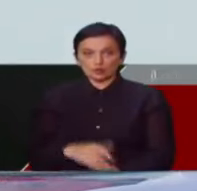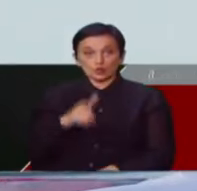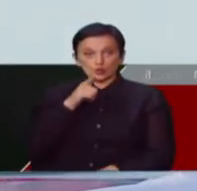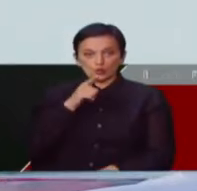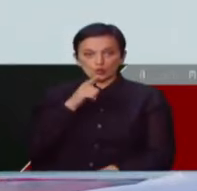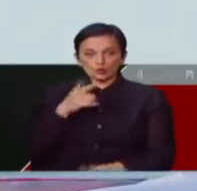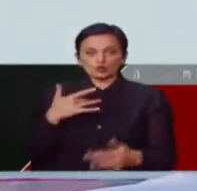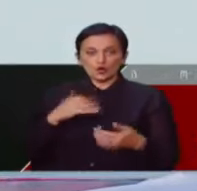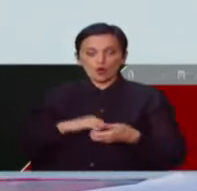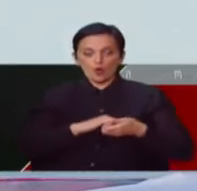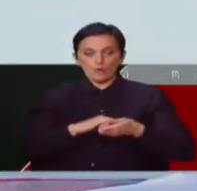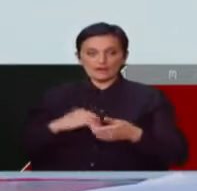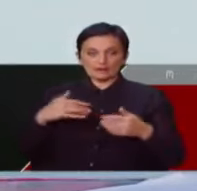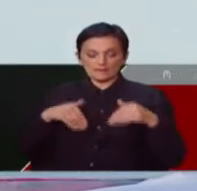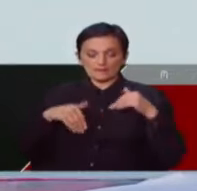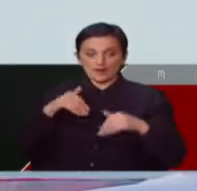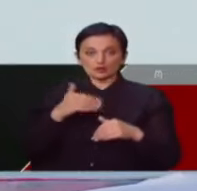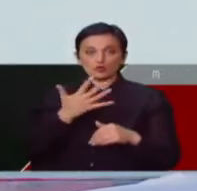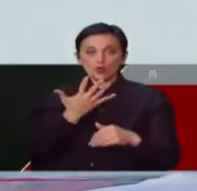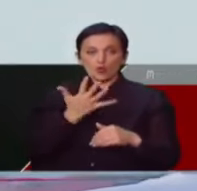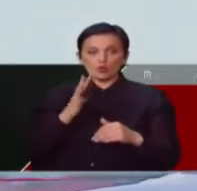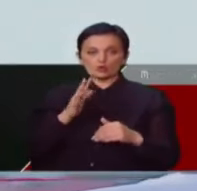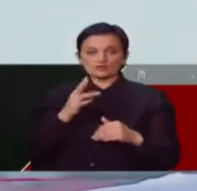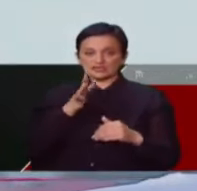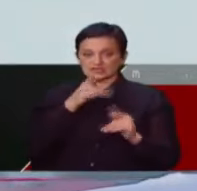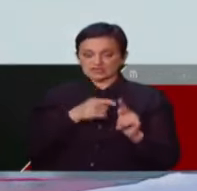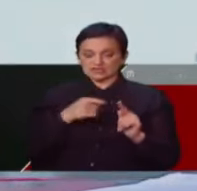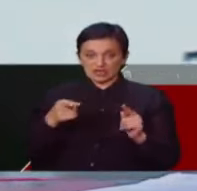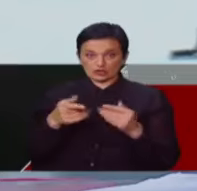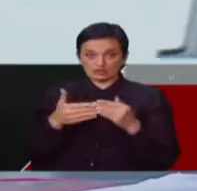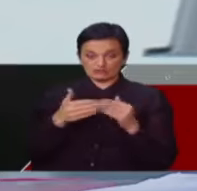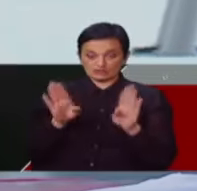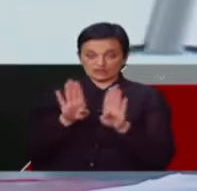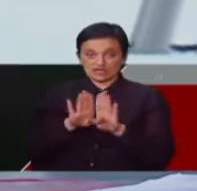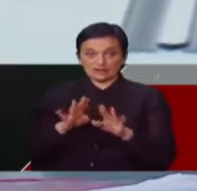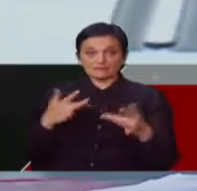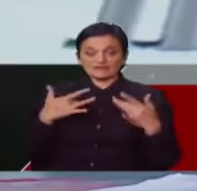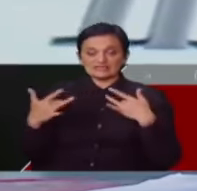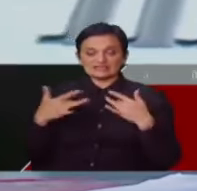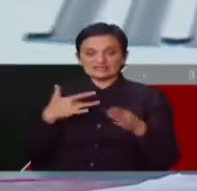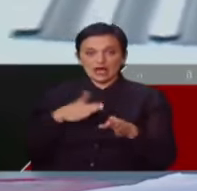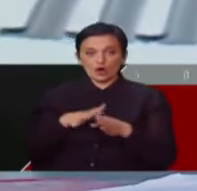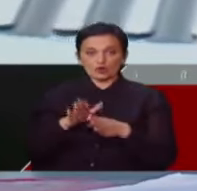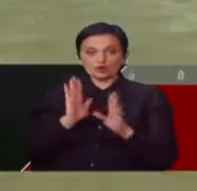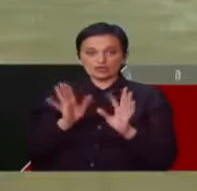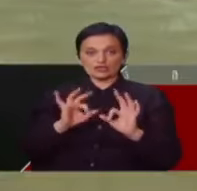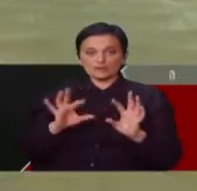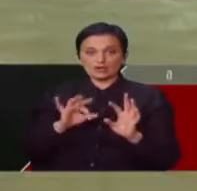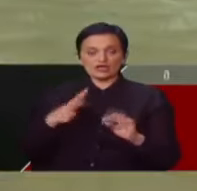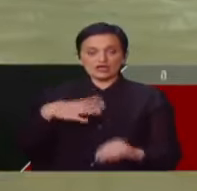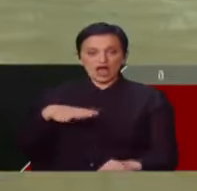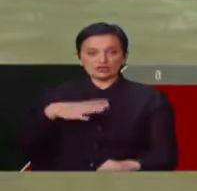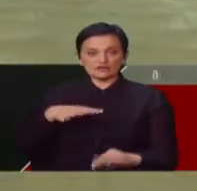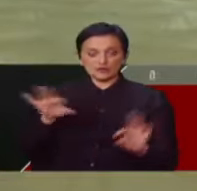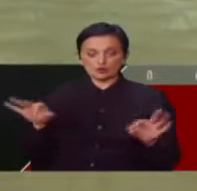ქუთაისის ოპერის და ბალეტის თეატრი 55-ე თეატრალური სეზონის დასახურად ემზადება. საკონცერტო შესრულებით წარმოდგენილი იქნება გამოჩენილი